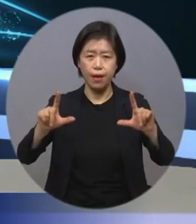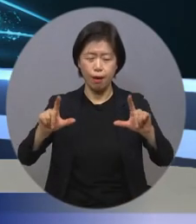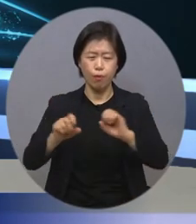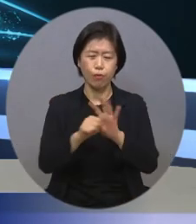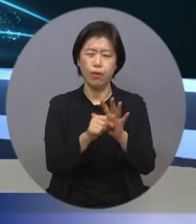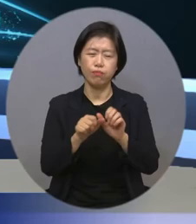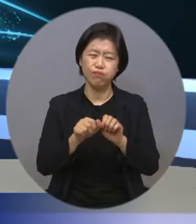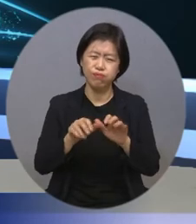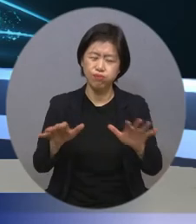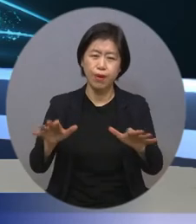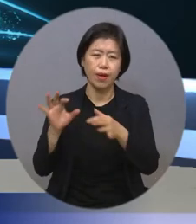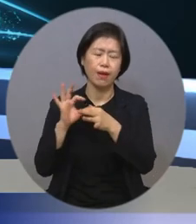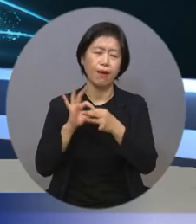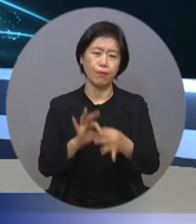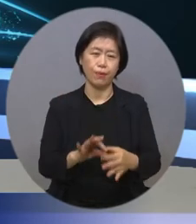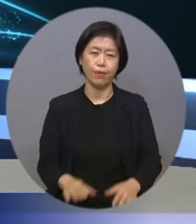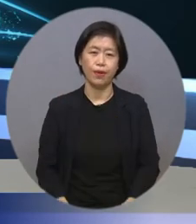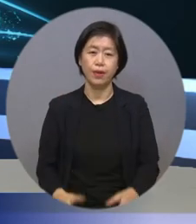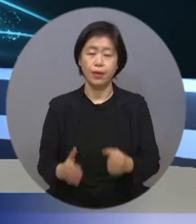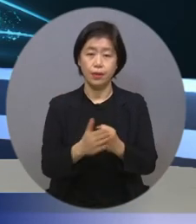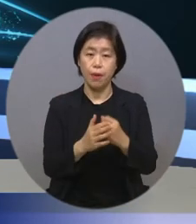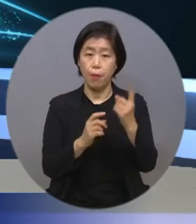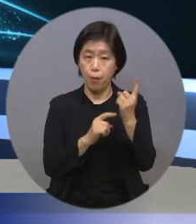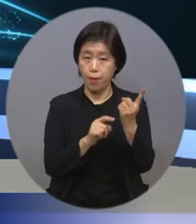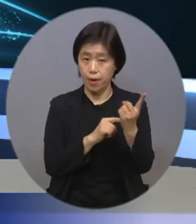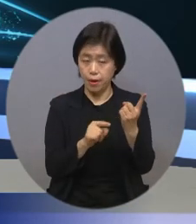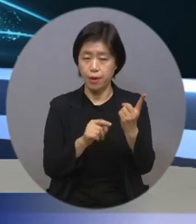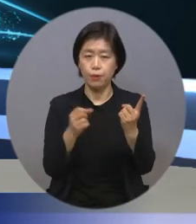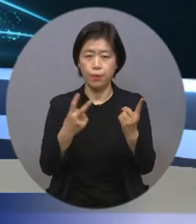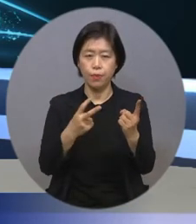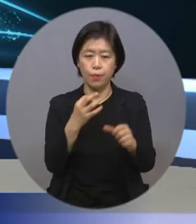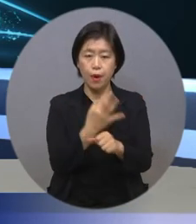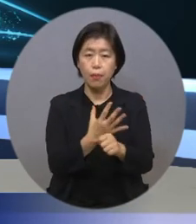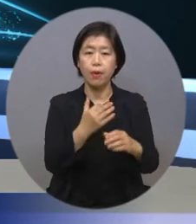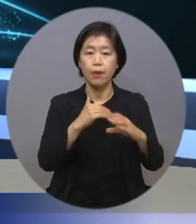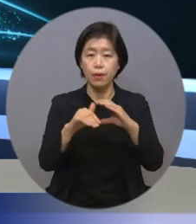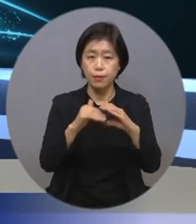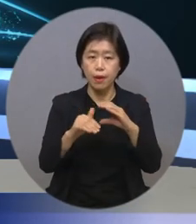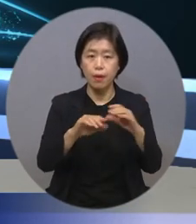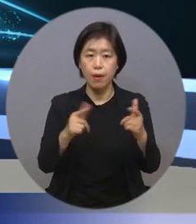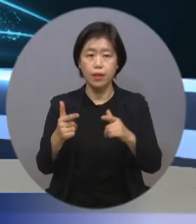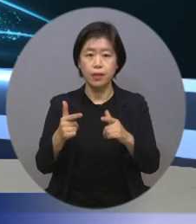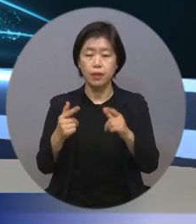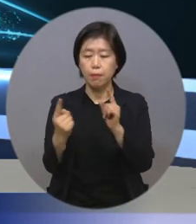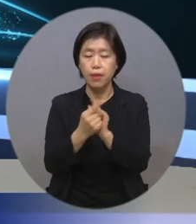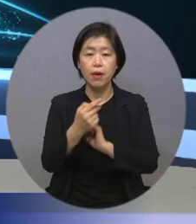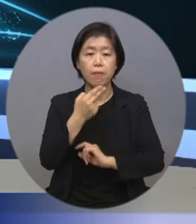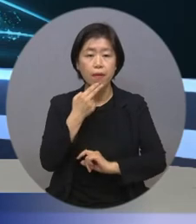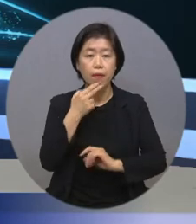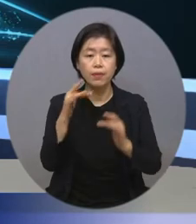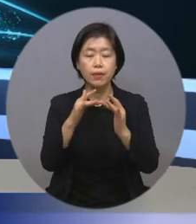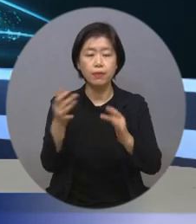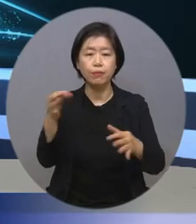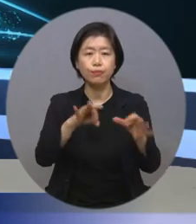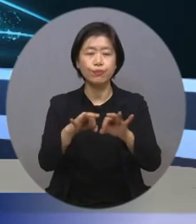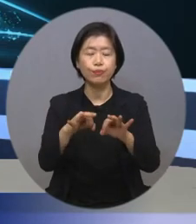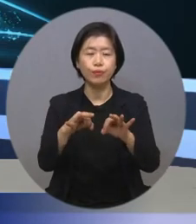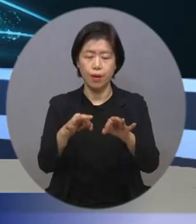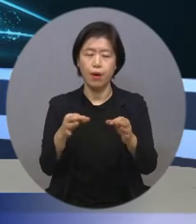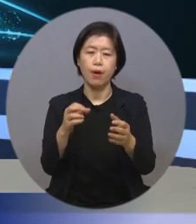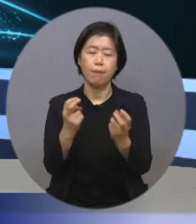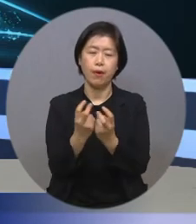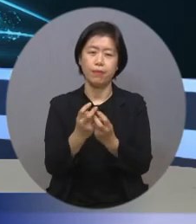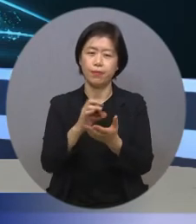코로나19의 확산세에 모바일 기부와 간편 결제 등 새로운 비대면 모금 활동이 늘면서 다양한 방법으로 따뜻한